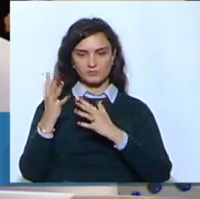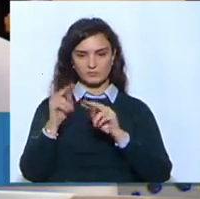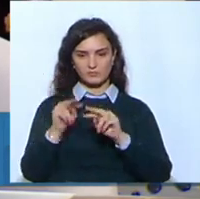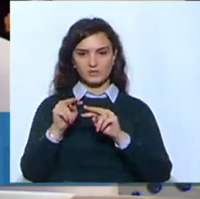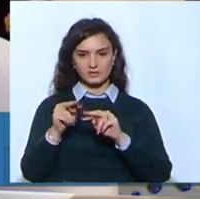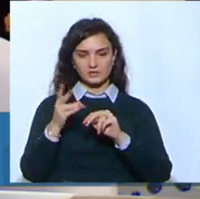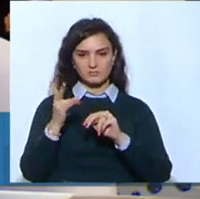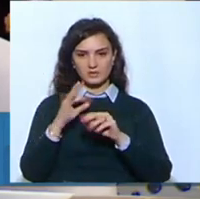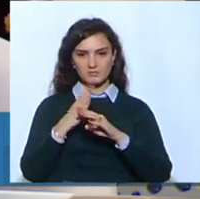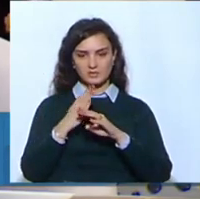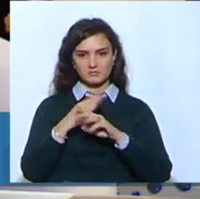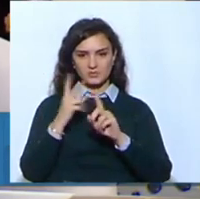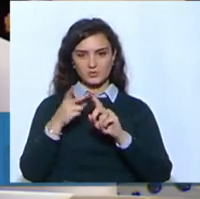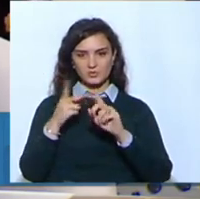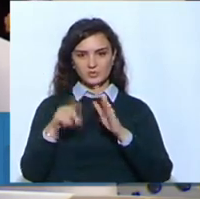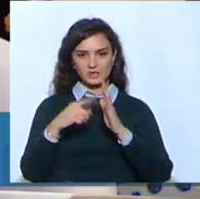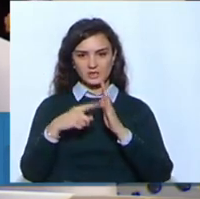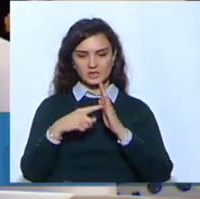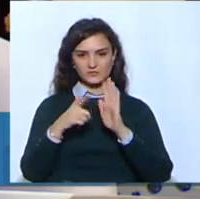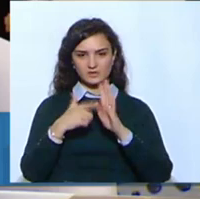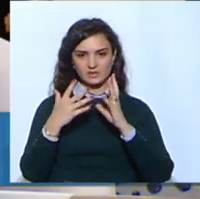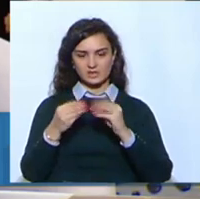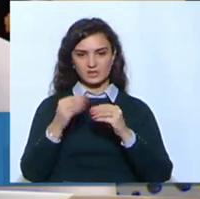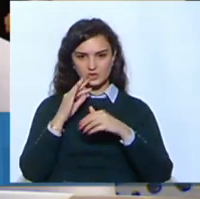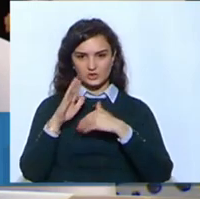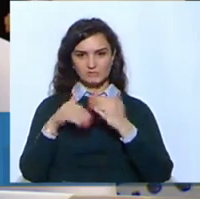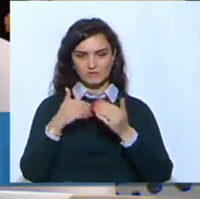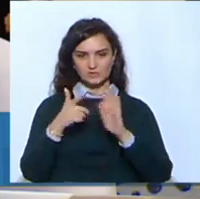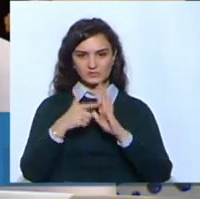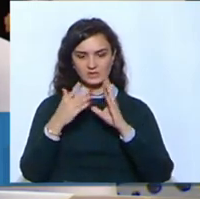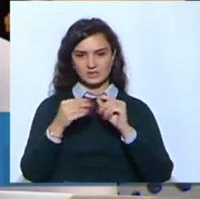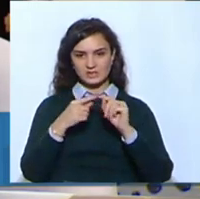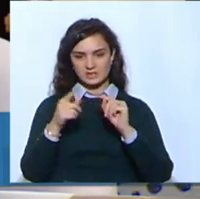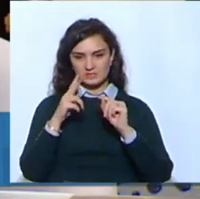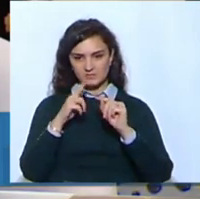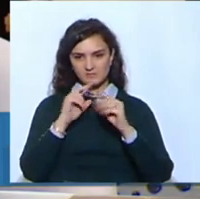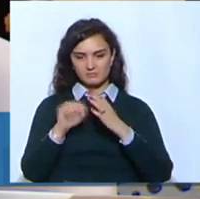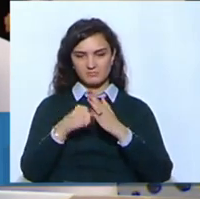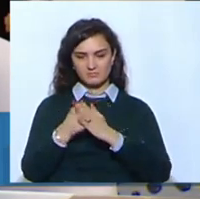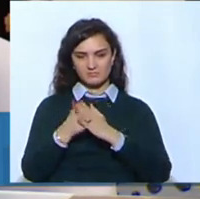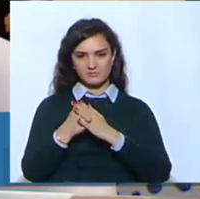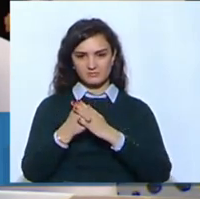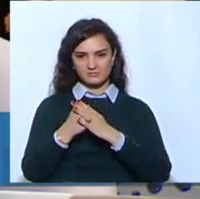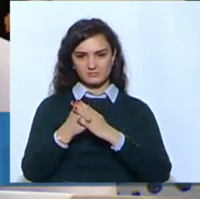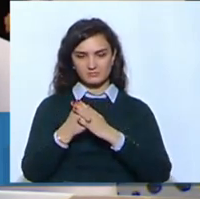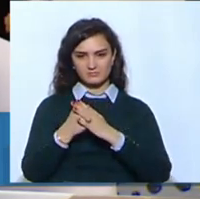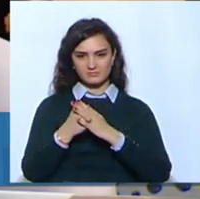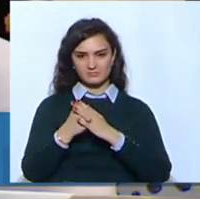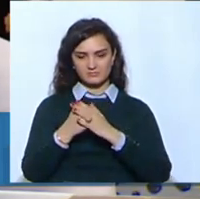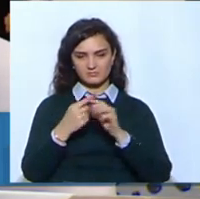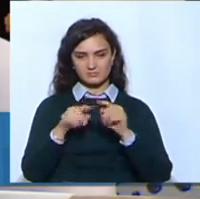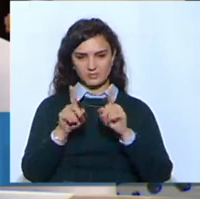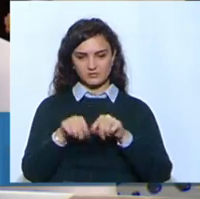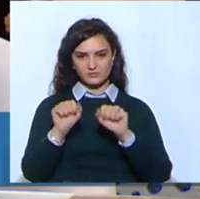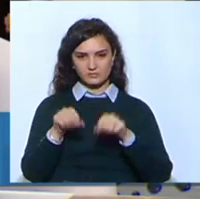მოვლადია, მაგრამ არის კიდე მეორე საკითხი. 7 დღის შემდეგ, 7-დან 3 თვემდე ბეტას ჰემოლიზური სტრეპტოკოკი